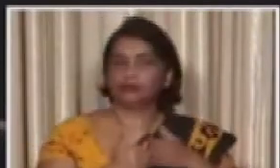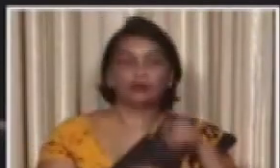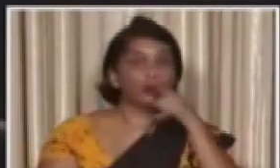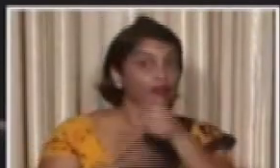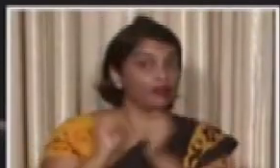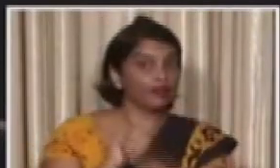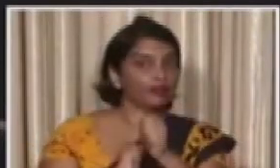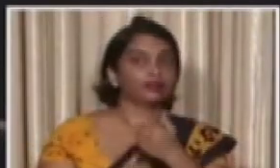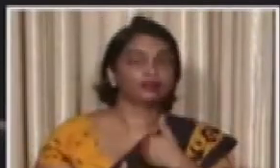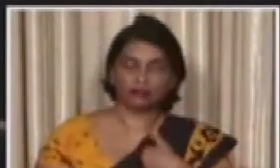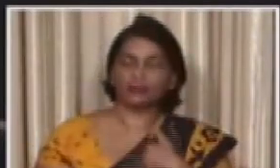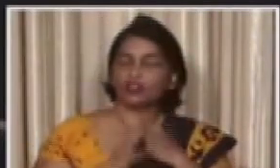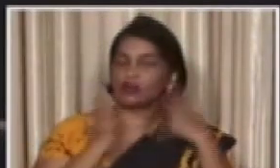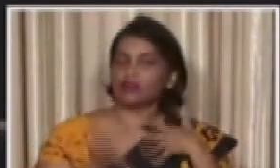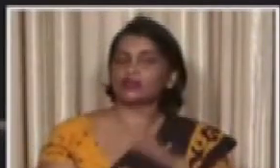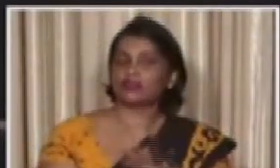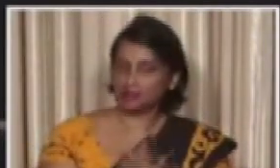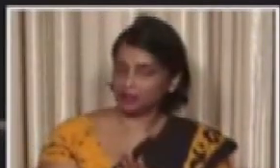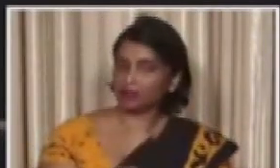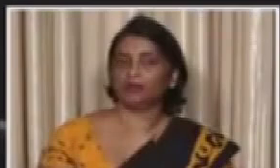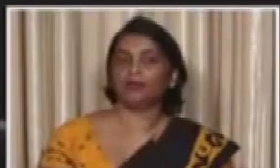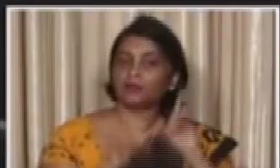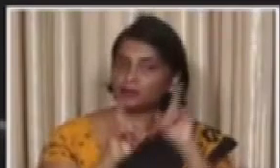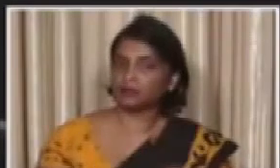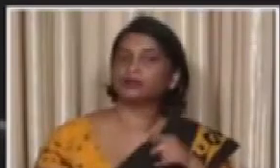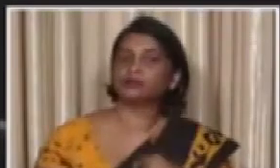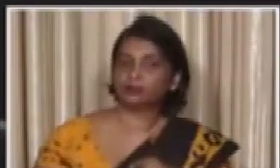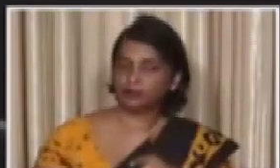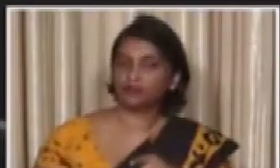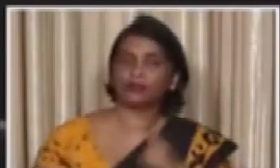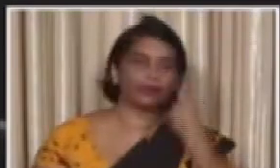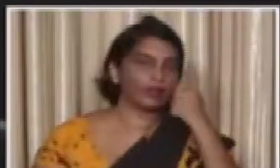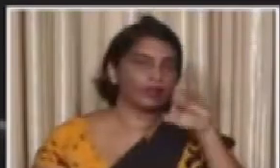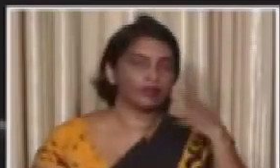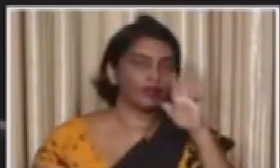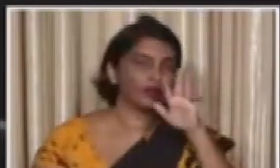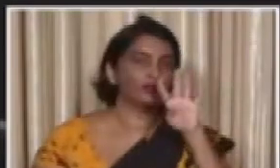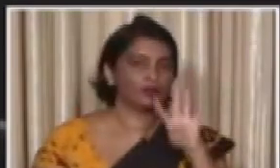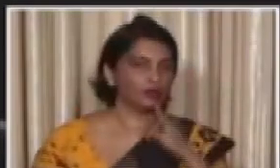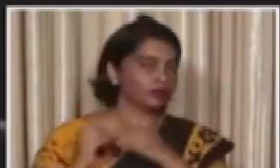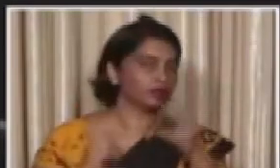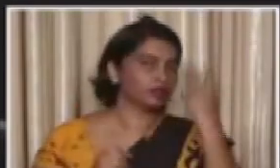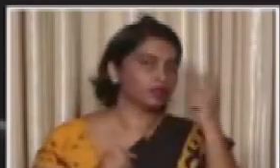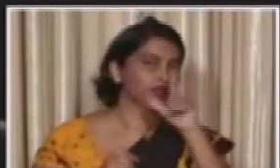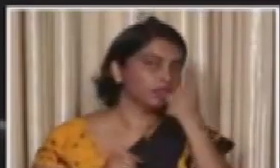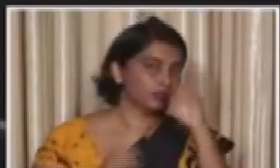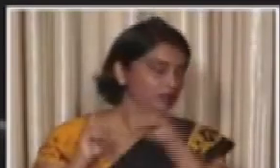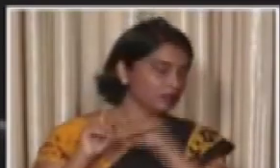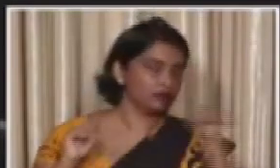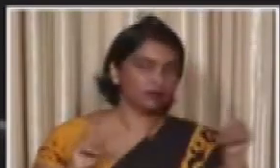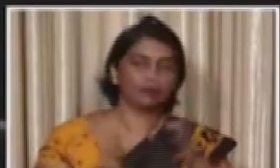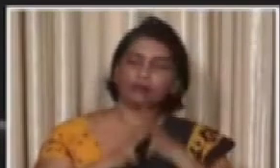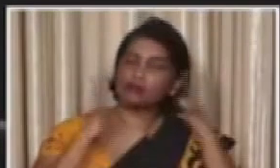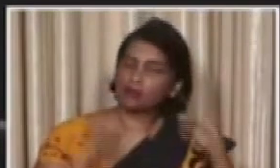කරපු කටයුත්ත ගැන මට ලොකු සන්තෝෂයක් තියෙනවා. ඒ වගේම තමයි 1994 ඉඳ 2014 වෙනකම් කොච්චර